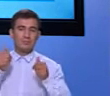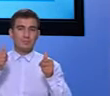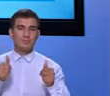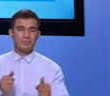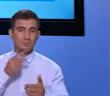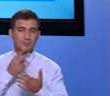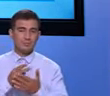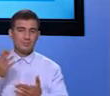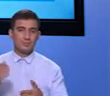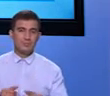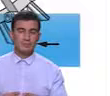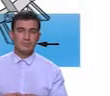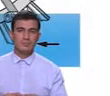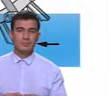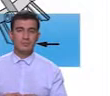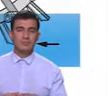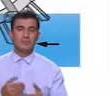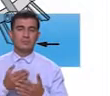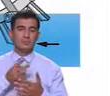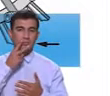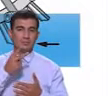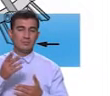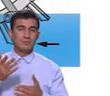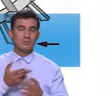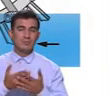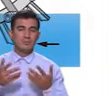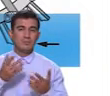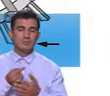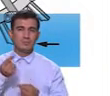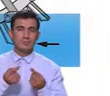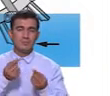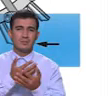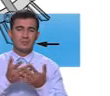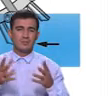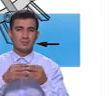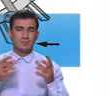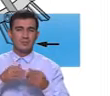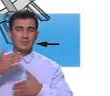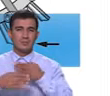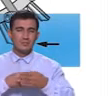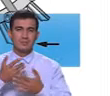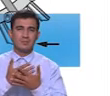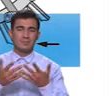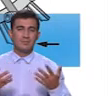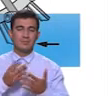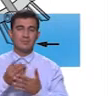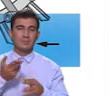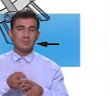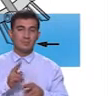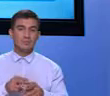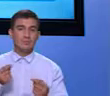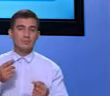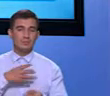turgan bo'lsangiz, charxpalak va chig'irdan foydalanish aynan sug'orma dehqonchilikning rivojlanishiga ta'sir